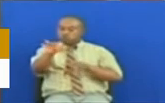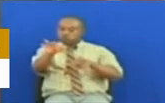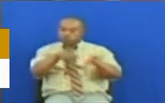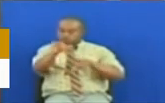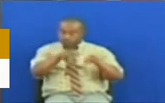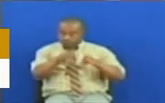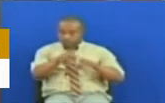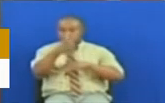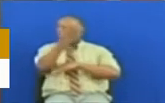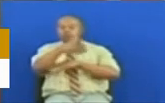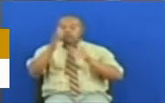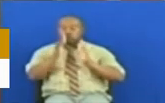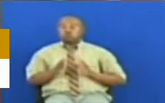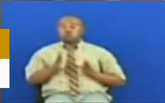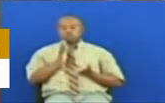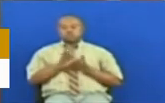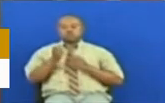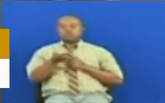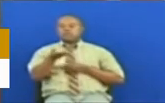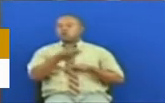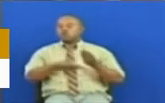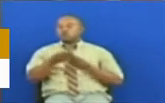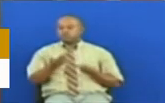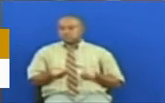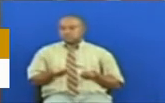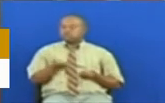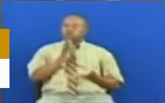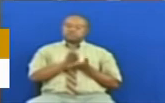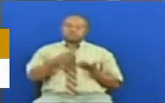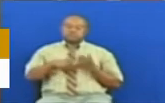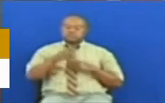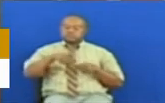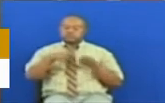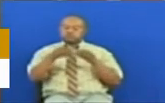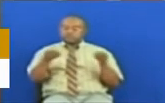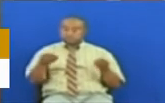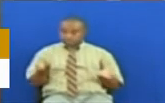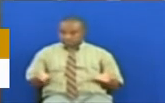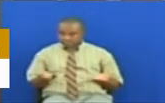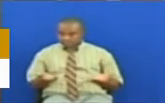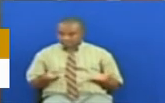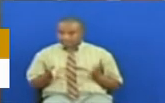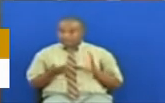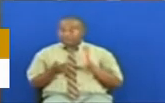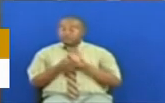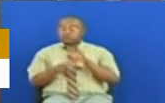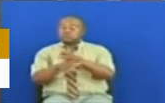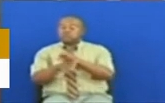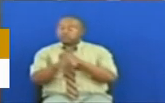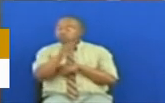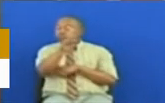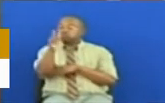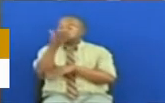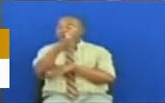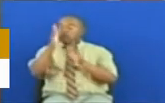likaleta uchumi, na tumechelewa kusema kweli, kwa sababu samaki hawa ambao wako kule